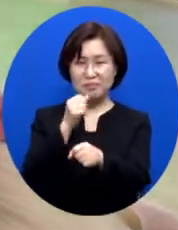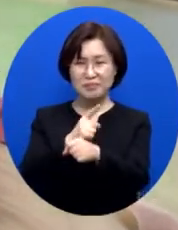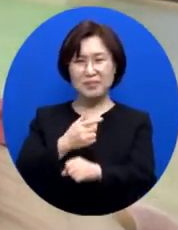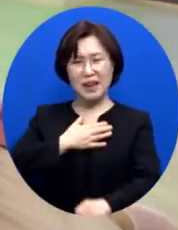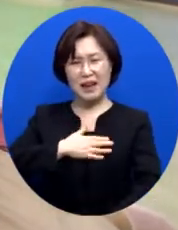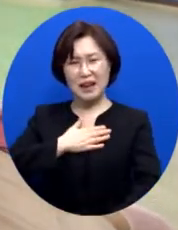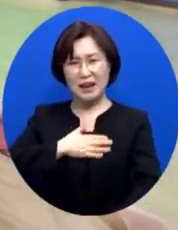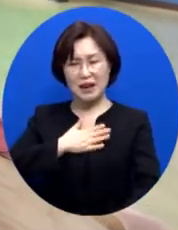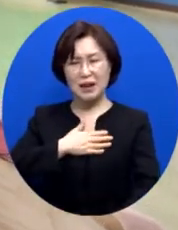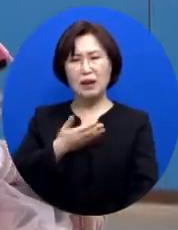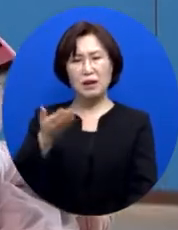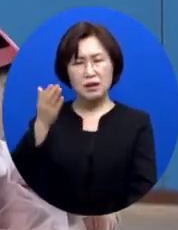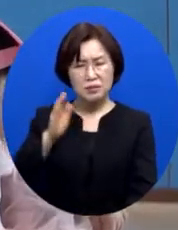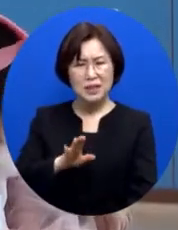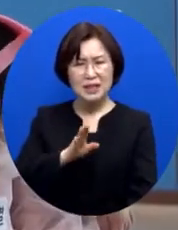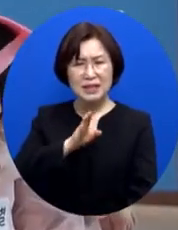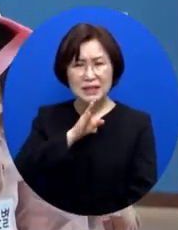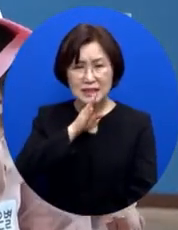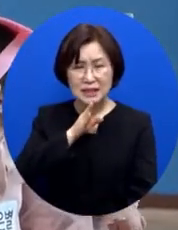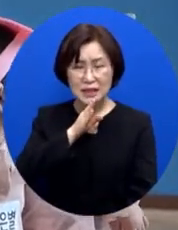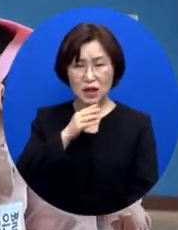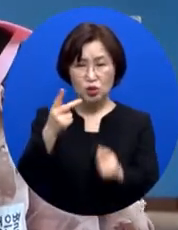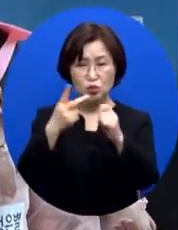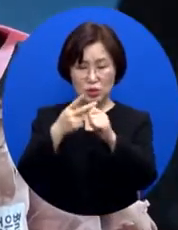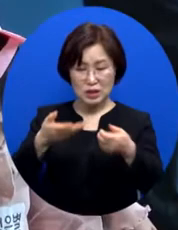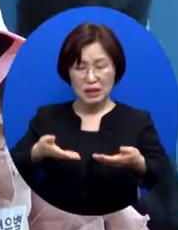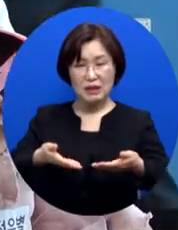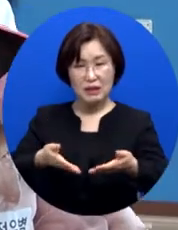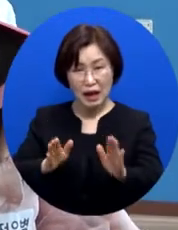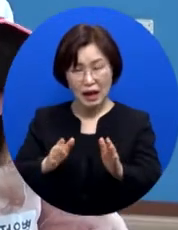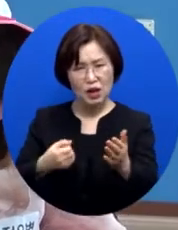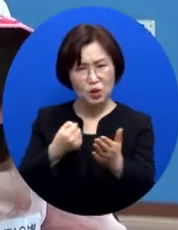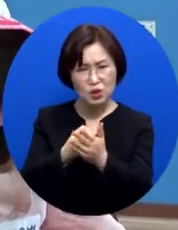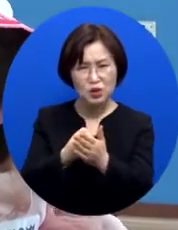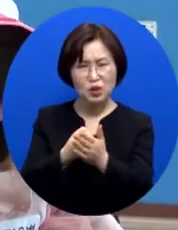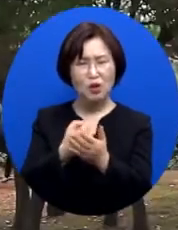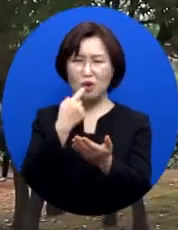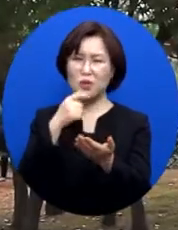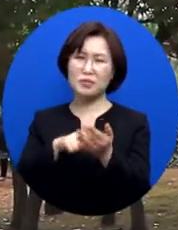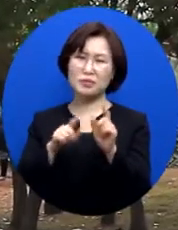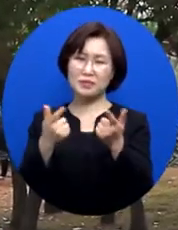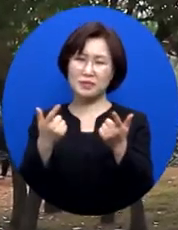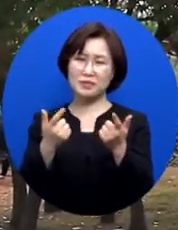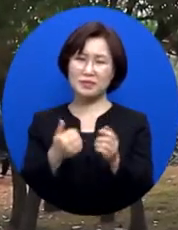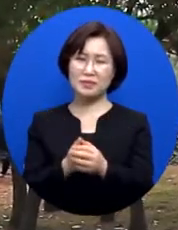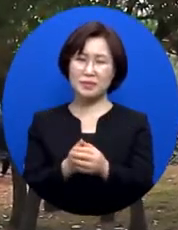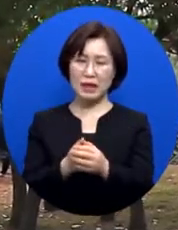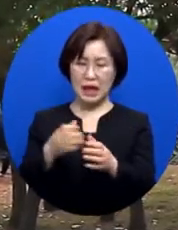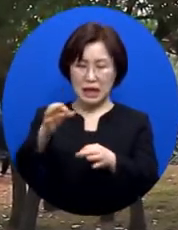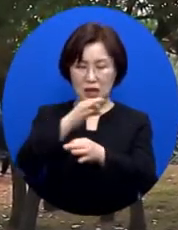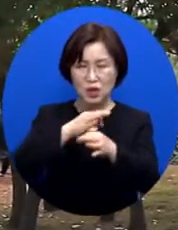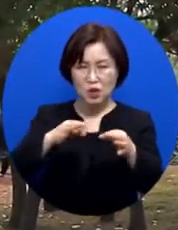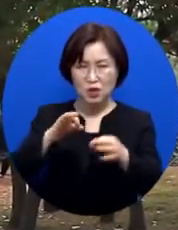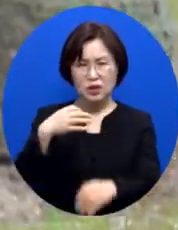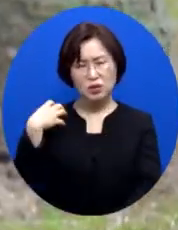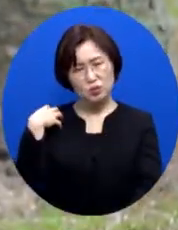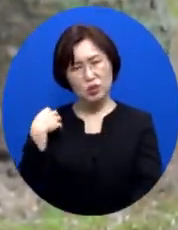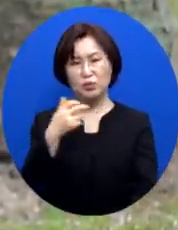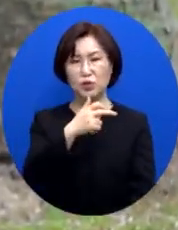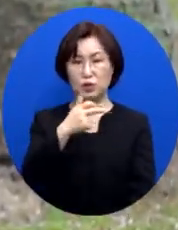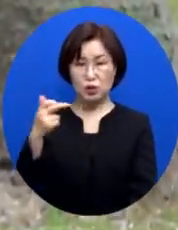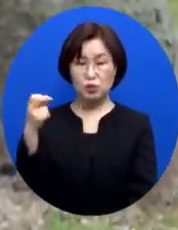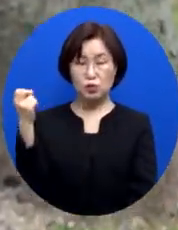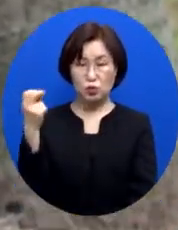이야기지만 실제 굴 째 출산을 결정하는 일은 쉽지 않습니다 경제적 부담 뿐만 아니라